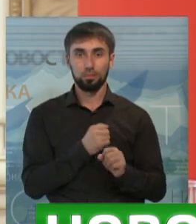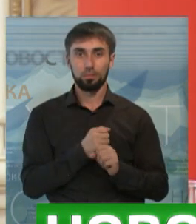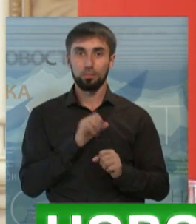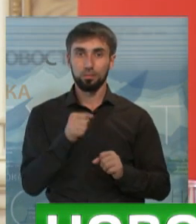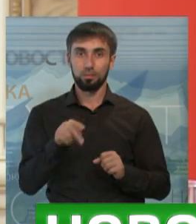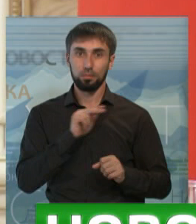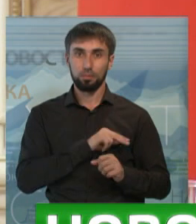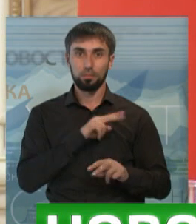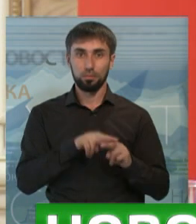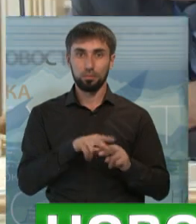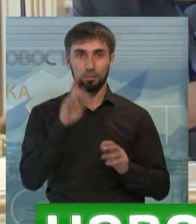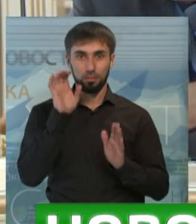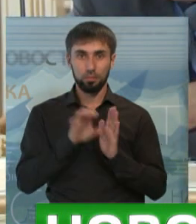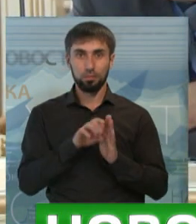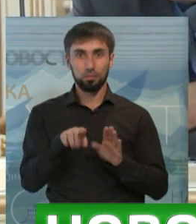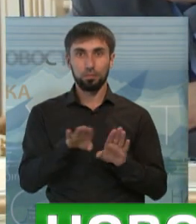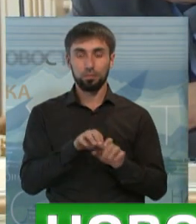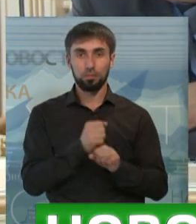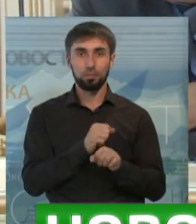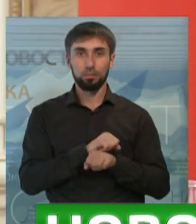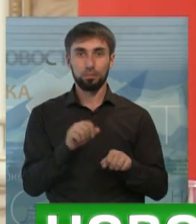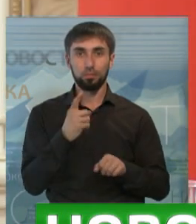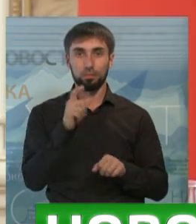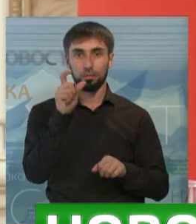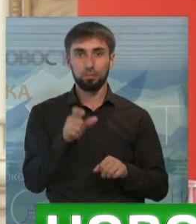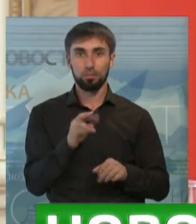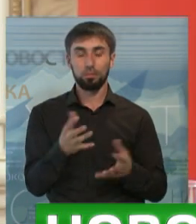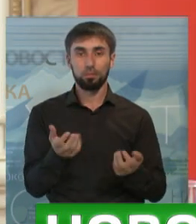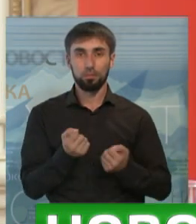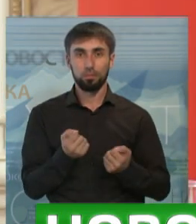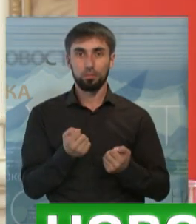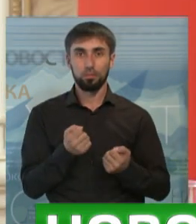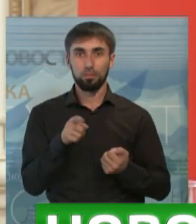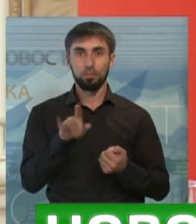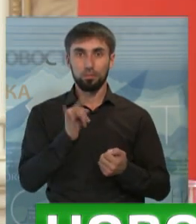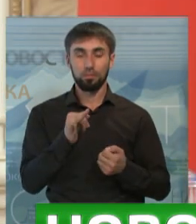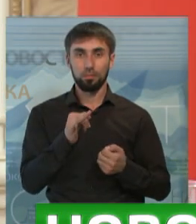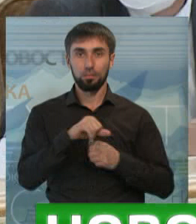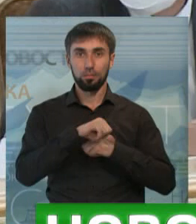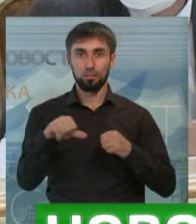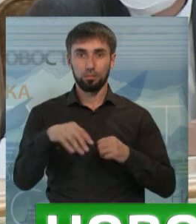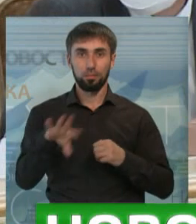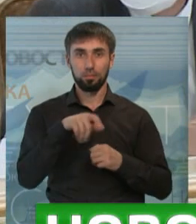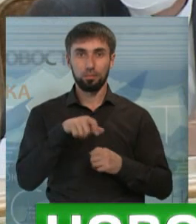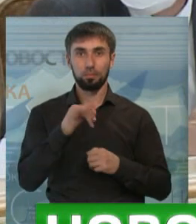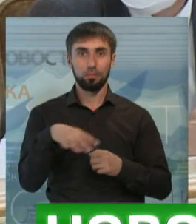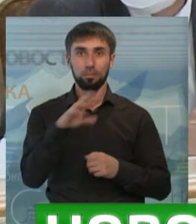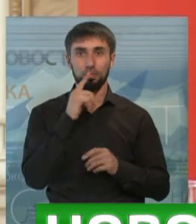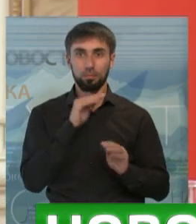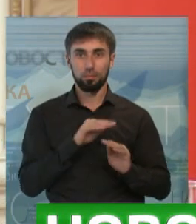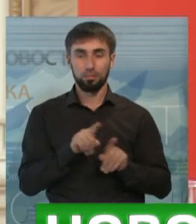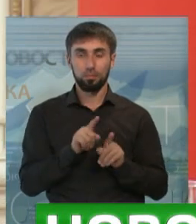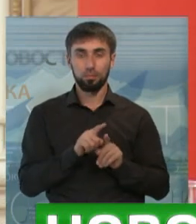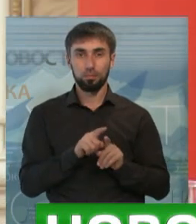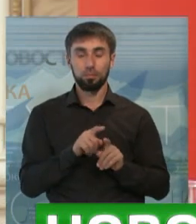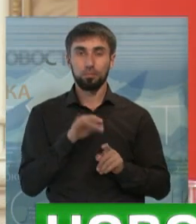был холоден слушаете я доезжаю почему человеку отберет там перегораживает и все молчат и надо просто